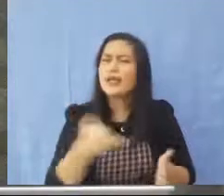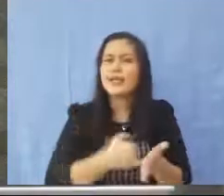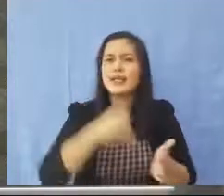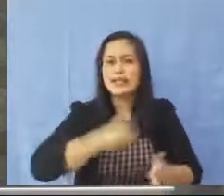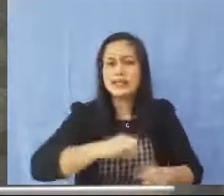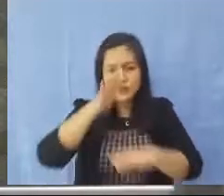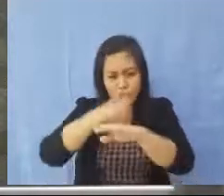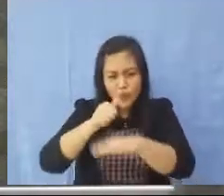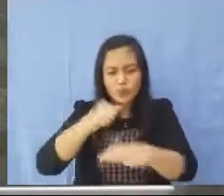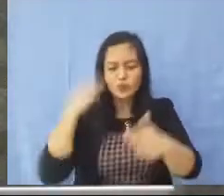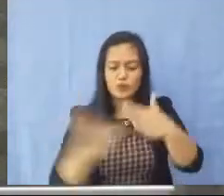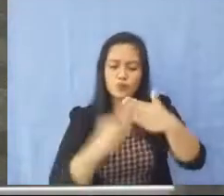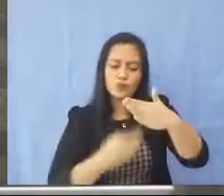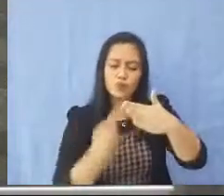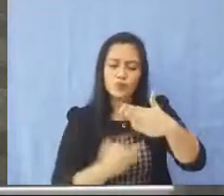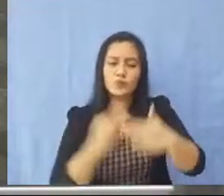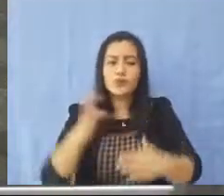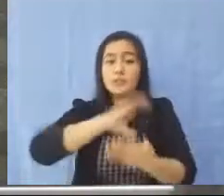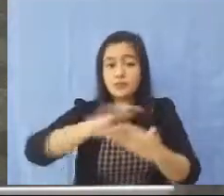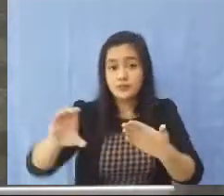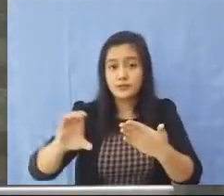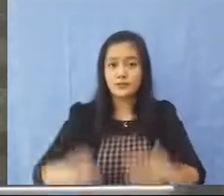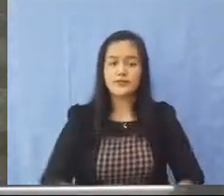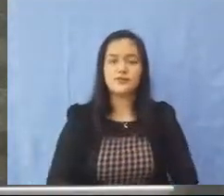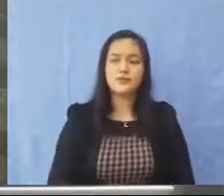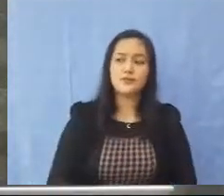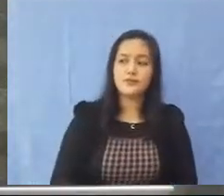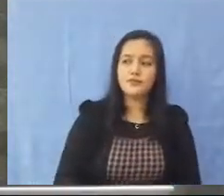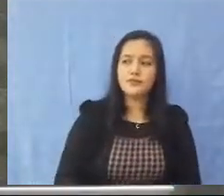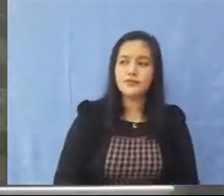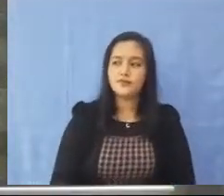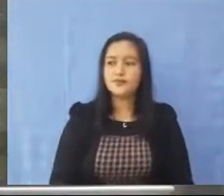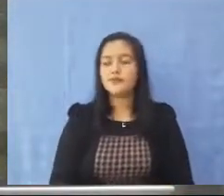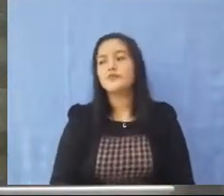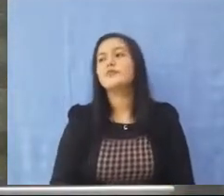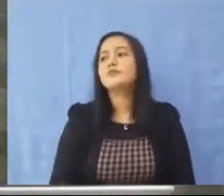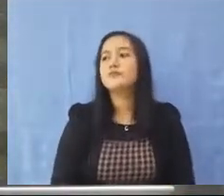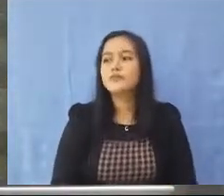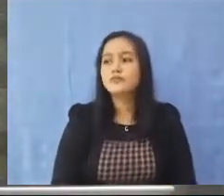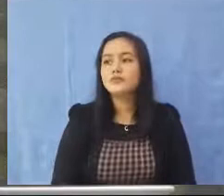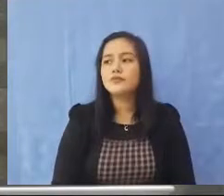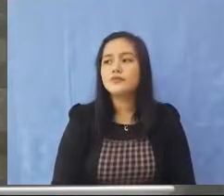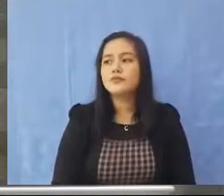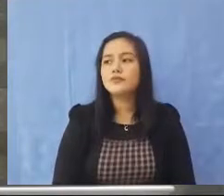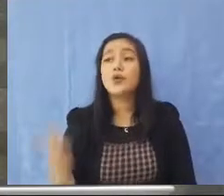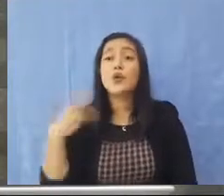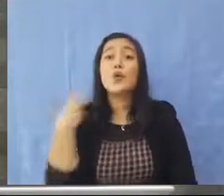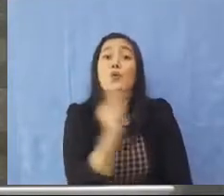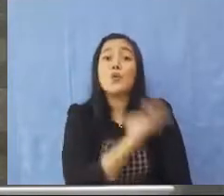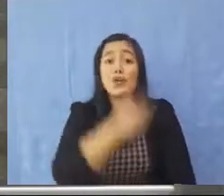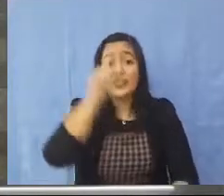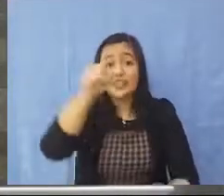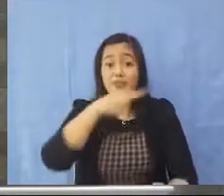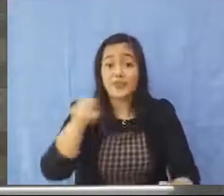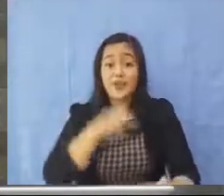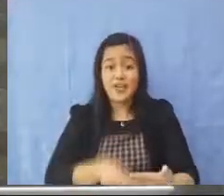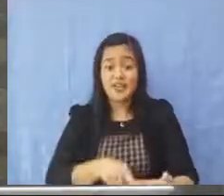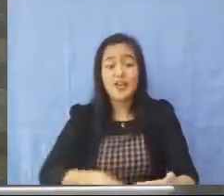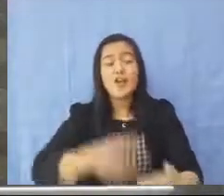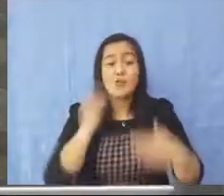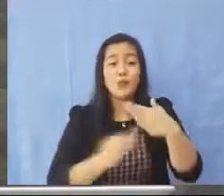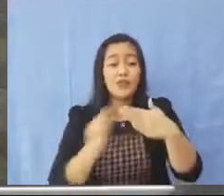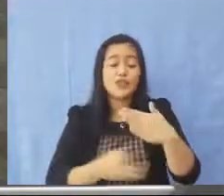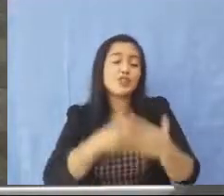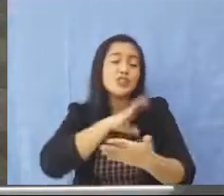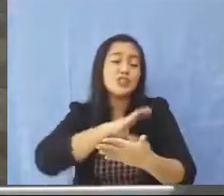foundational chapters from chapter 1 to chapter 11, hatiin po natin sa apat. The first is,